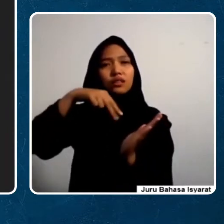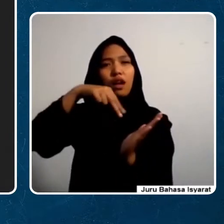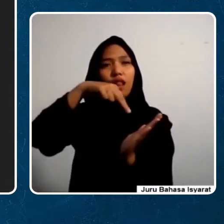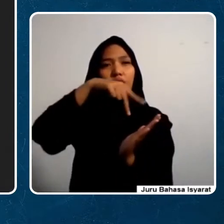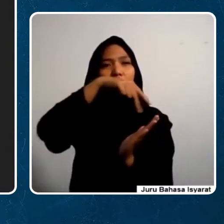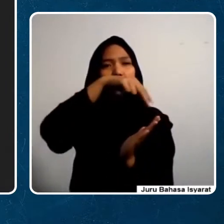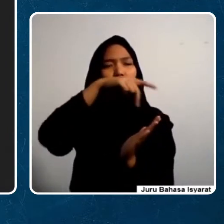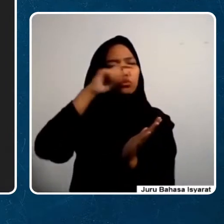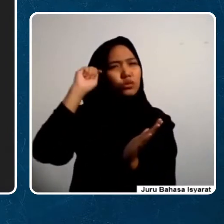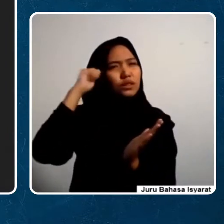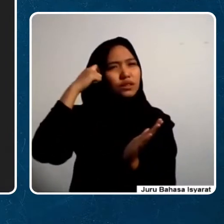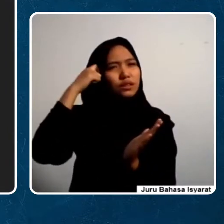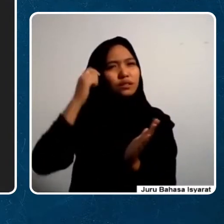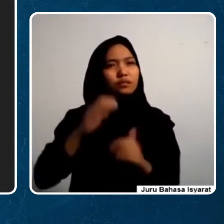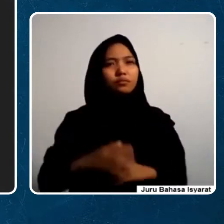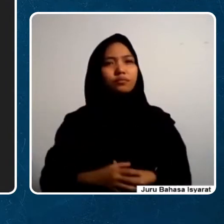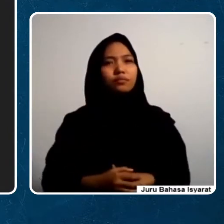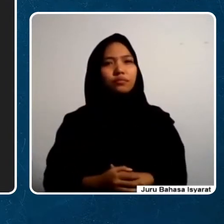kita